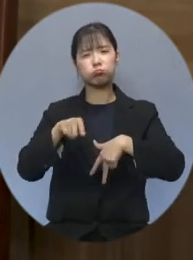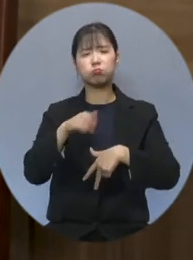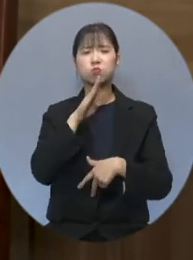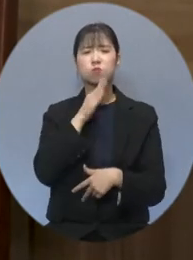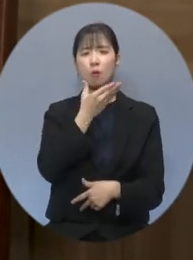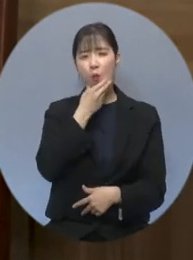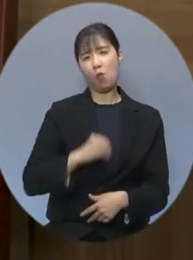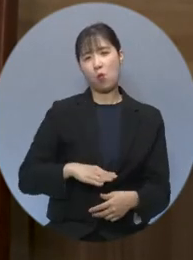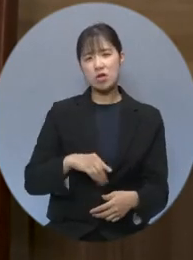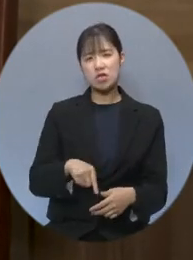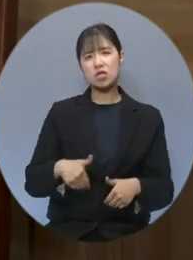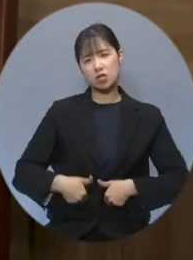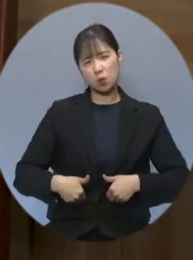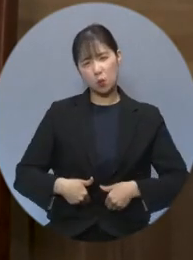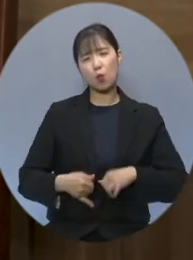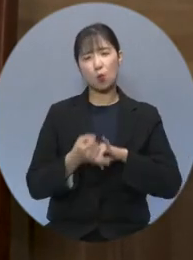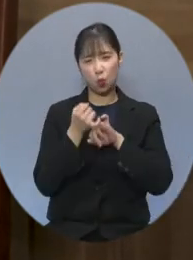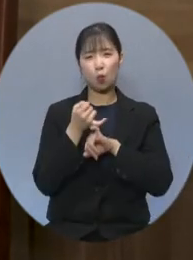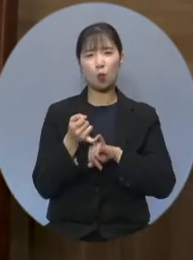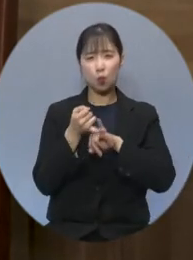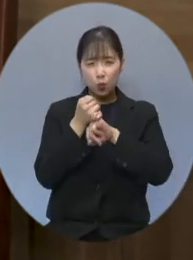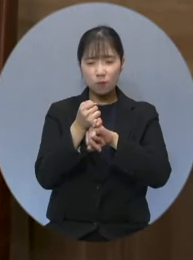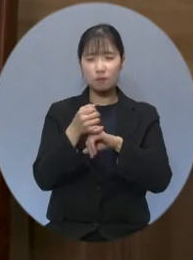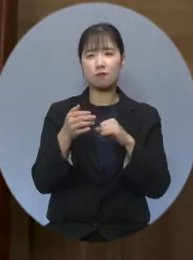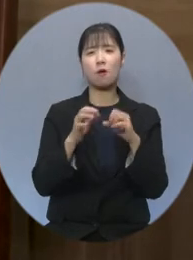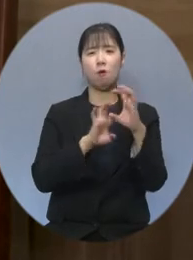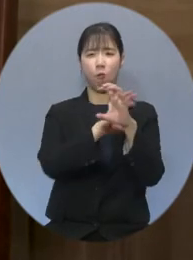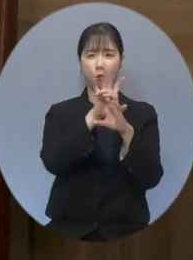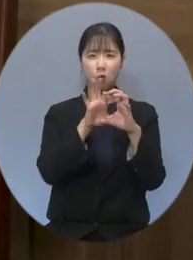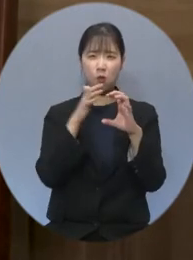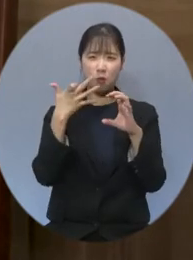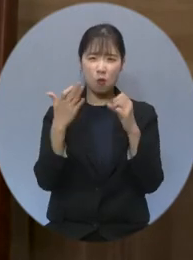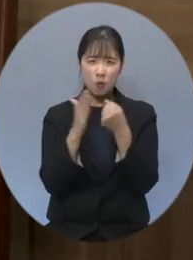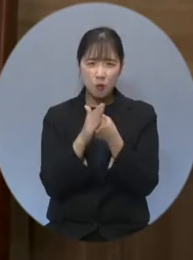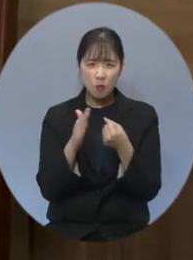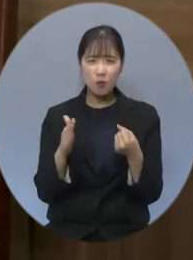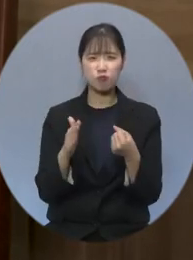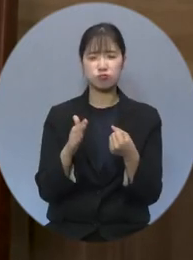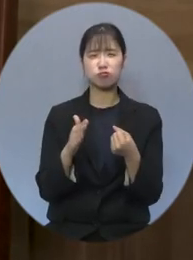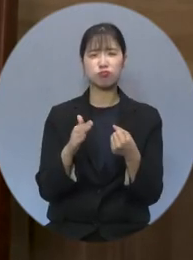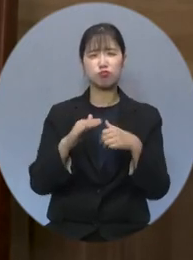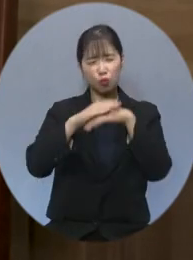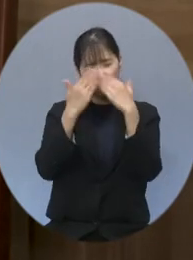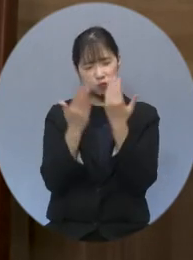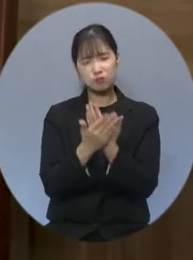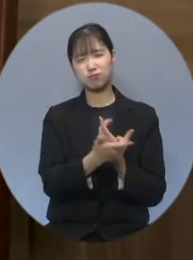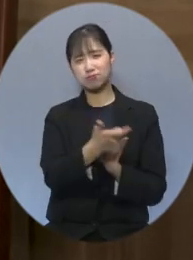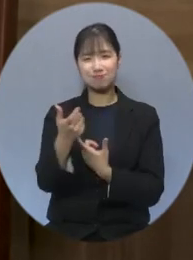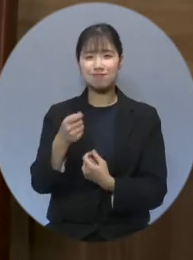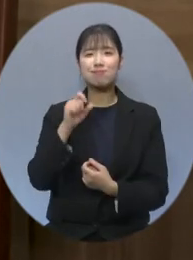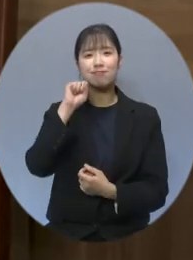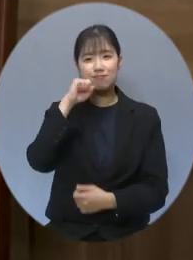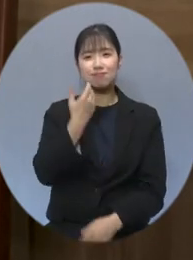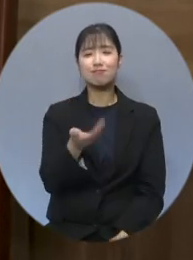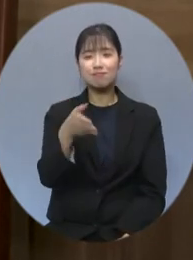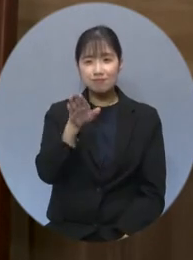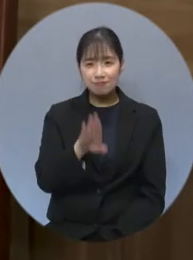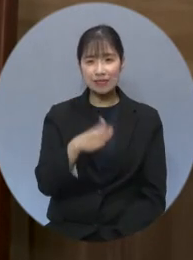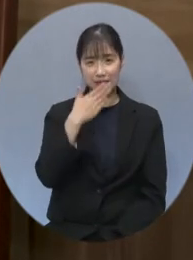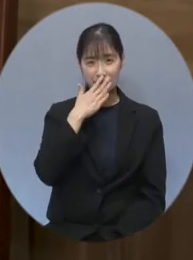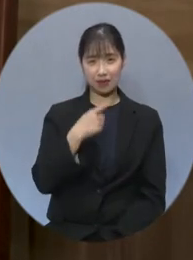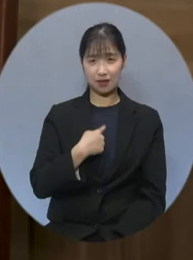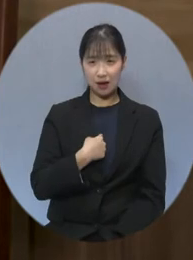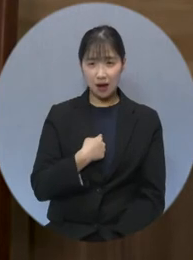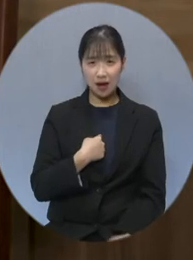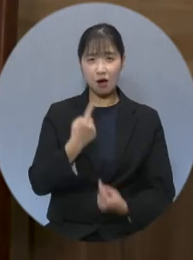절실히 필요한 시기입니다. 이 코로나로 인해서 너나 할 것 없이 어려운 시기지만은 나보다도 더